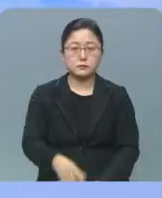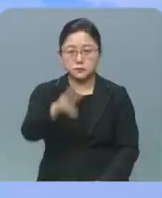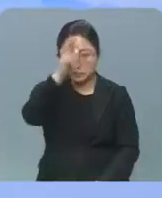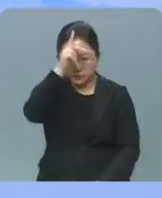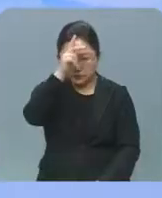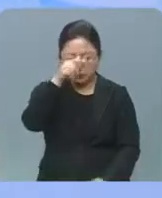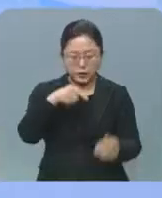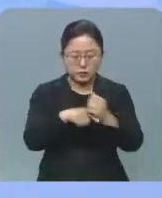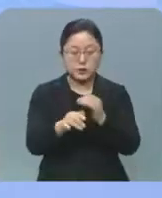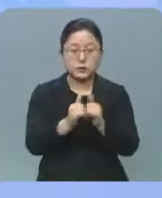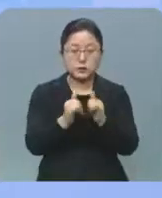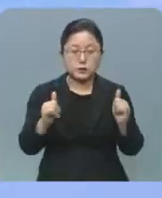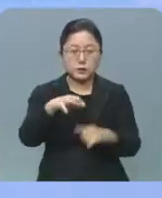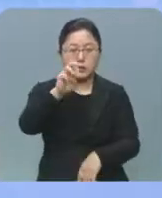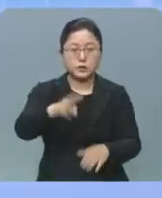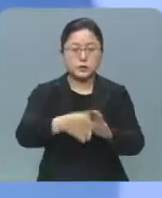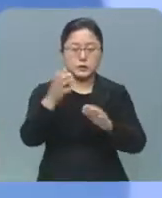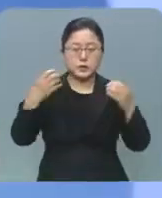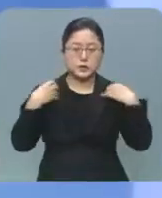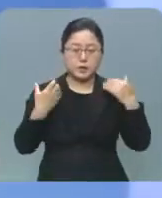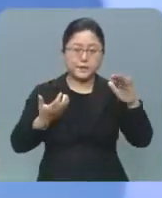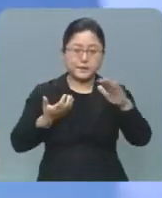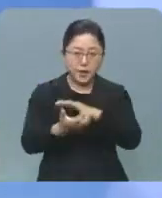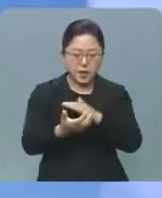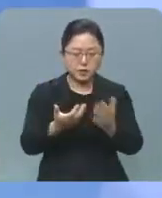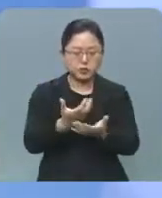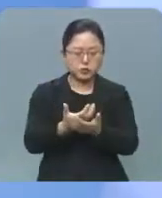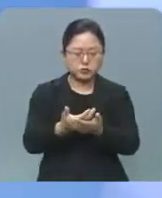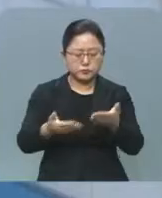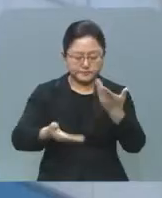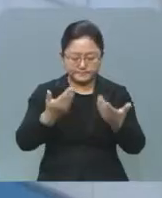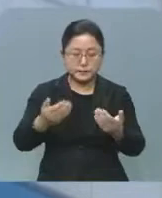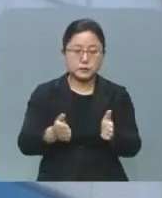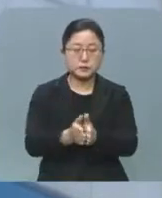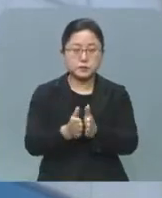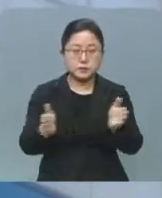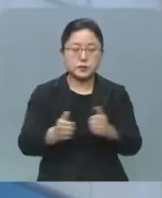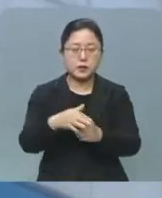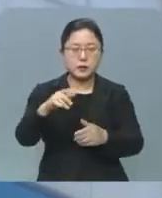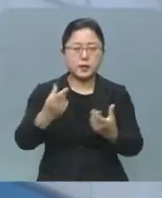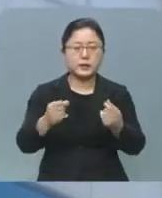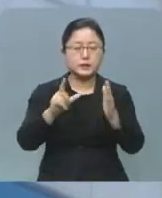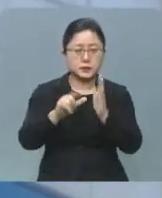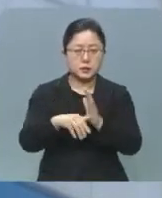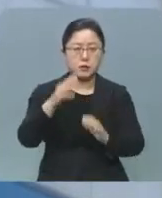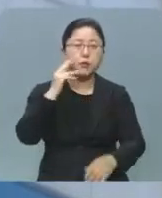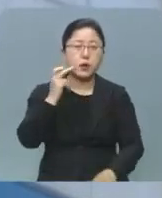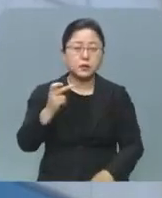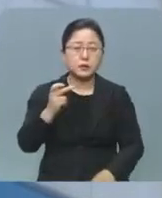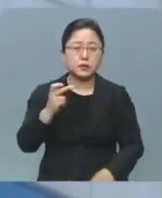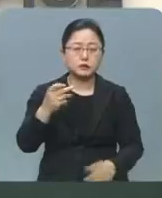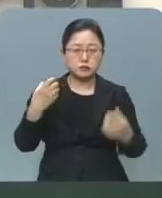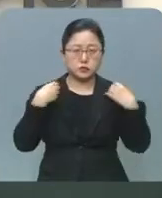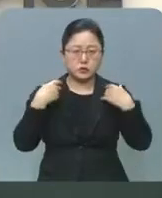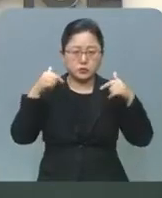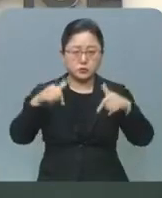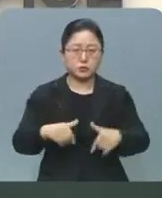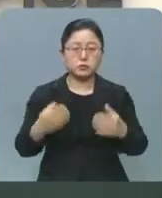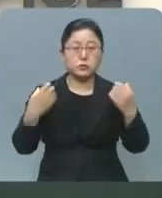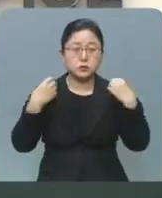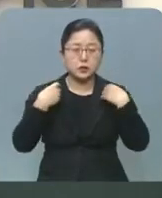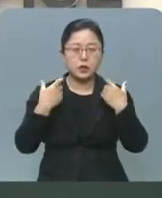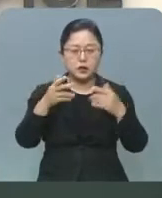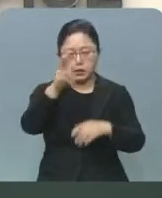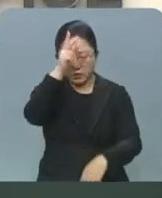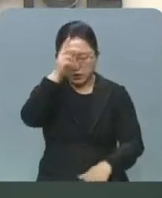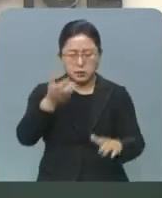경찰 수사관들이 광주시청에 들어와 서류를 살펴봅니다. 같은 시각 광주 광산구청과 서구청에도